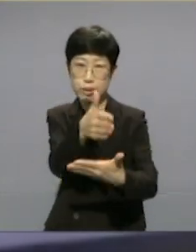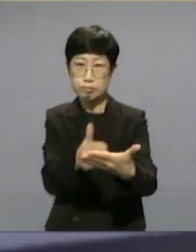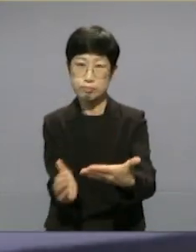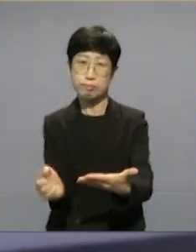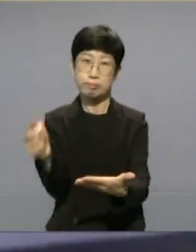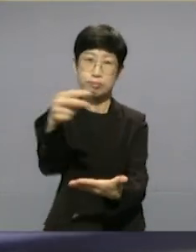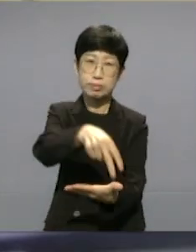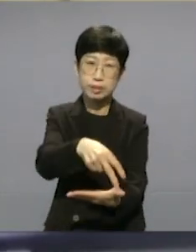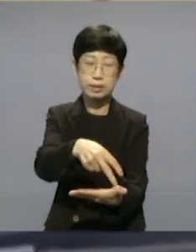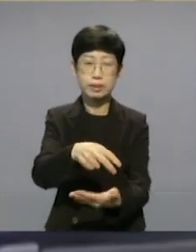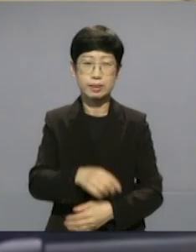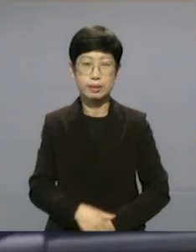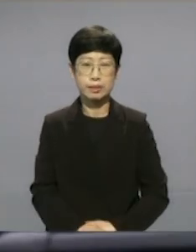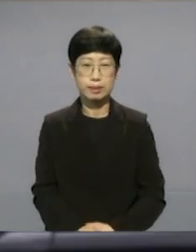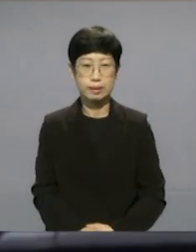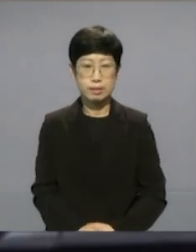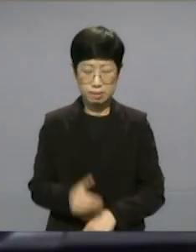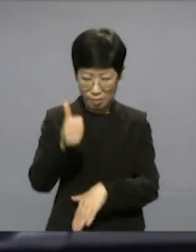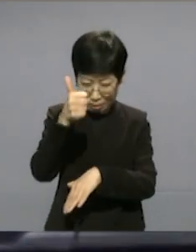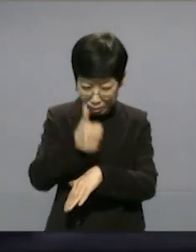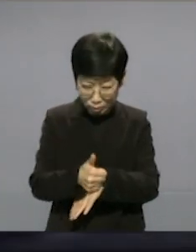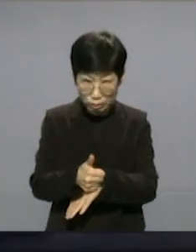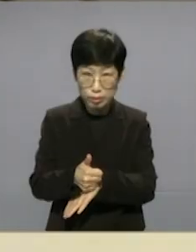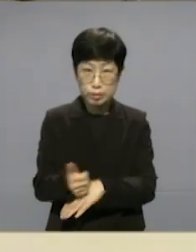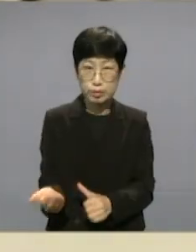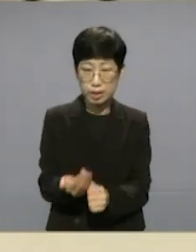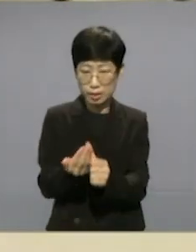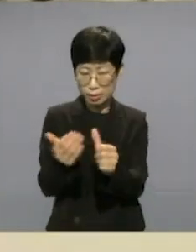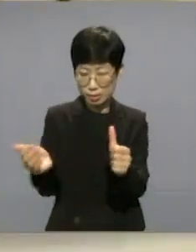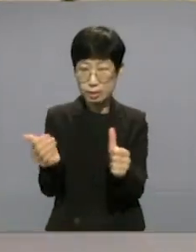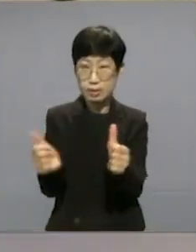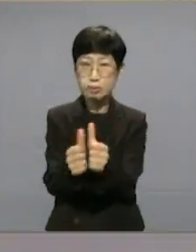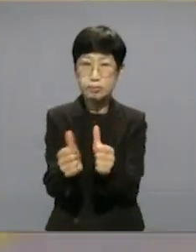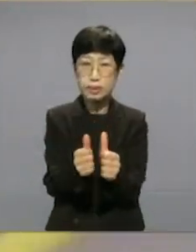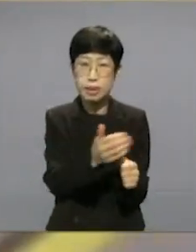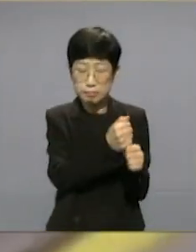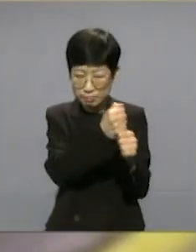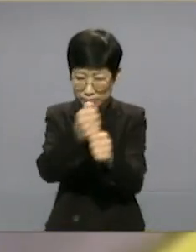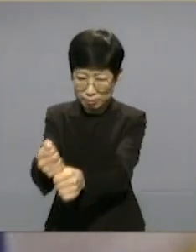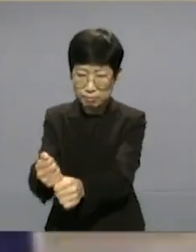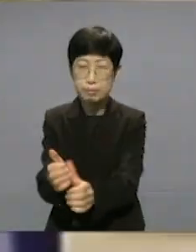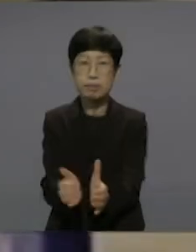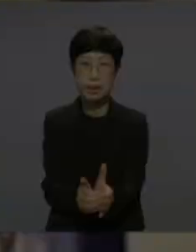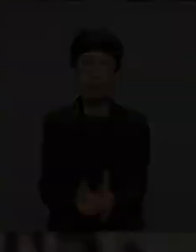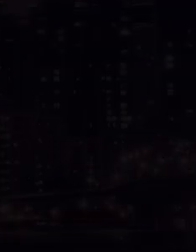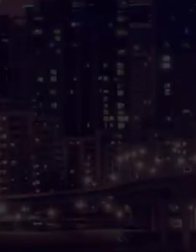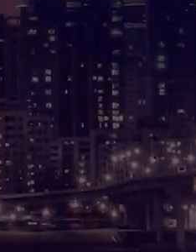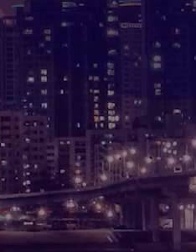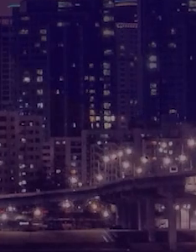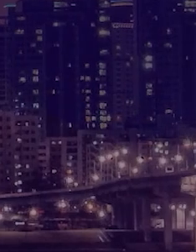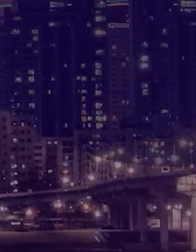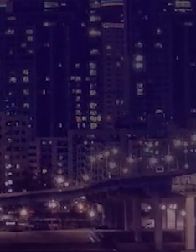뛰어넘으려고 한 녀석 결국 카우보이에게 잡혀 고속도로에서 끌려 나갔다네요